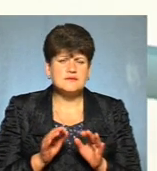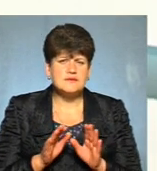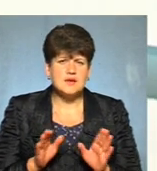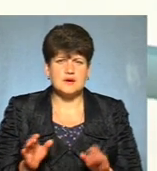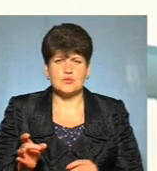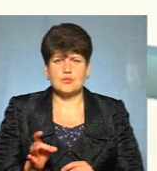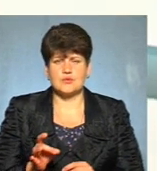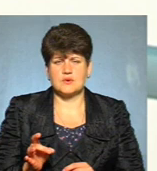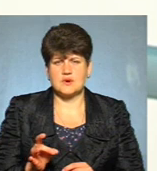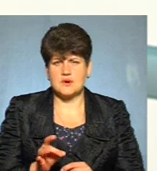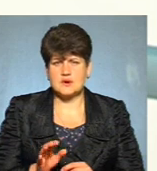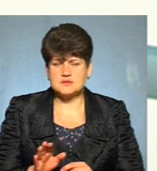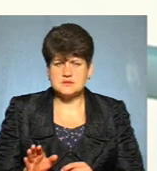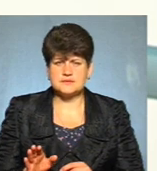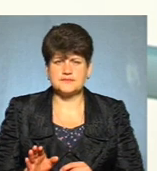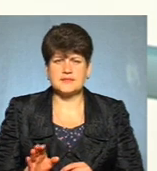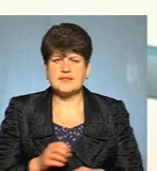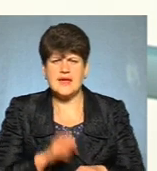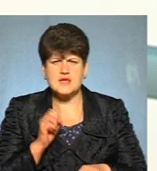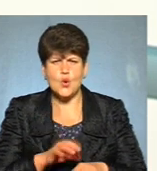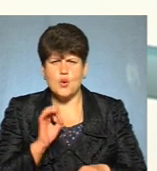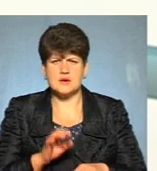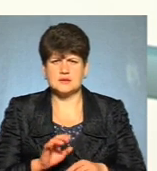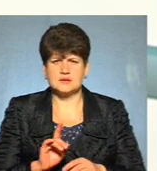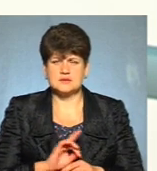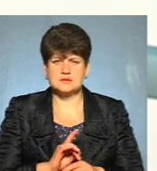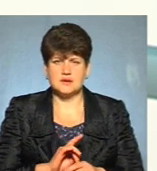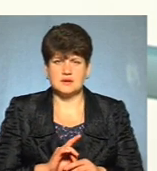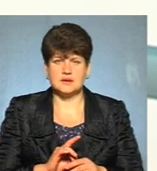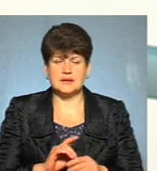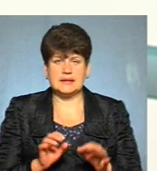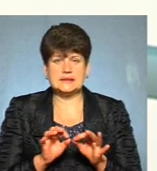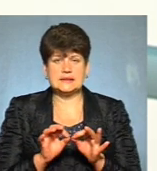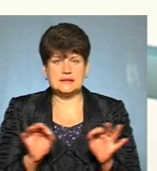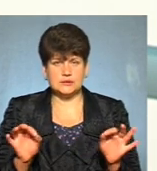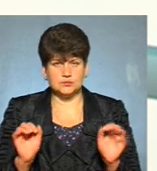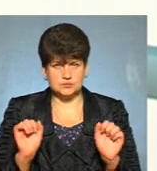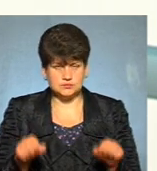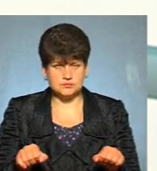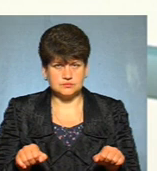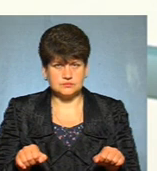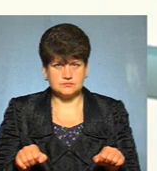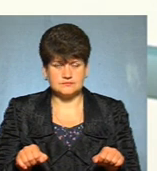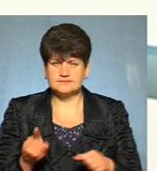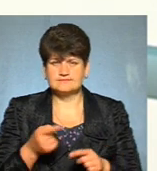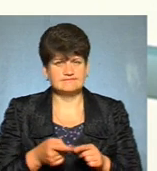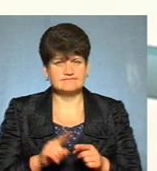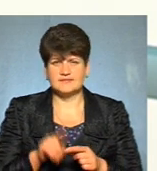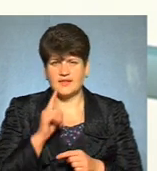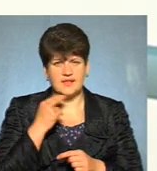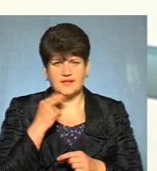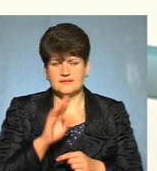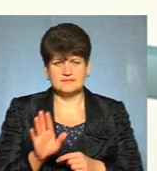разі там не дергати сильно. А от ниткою чи можливо позбавити? Ну, як правило, не дуже ефективний